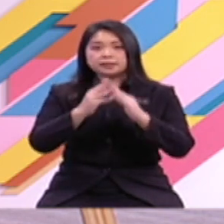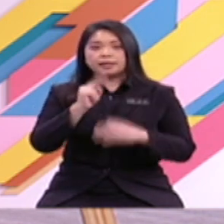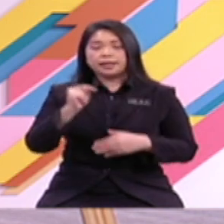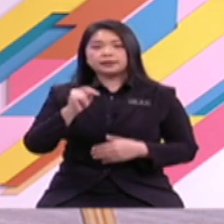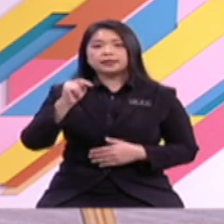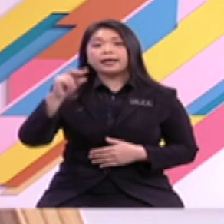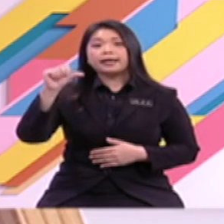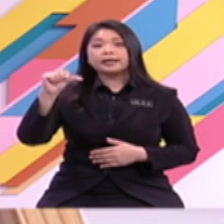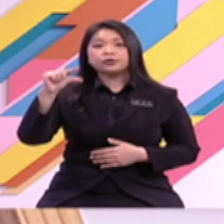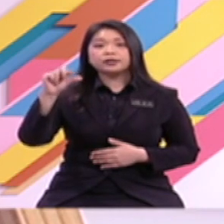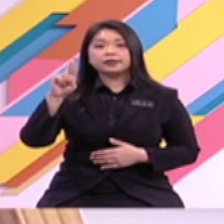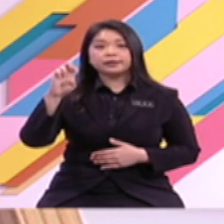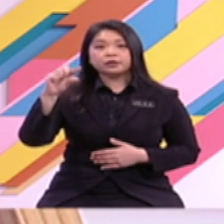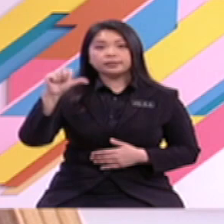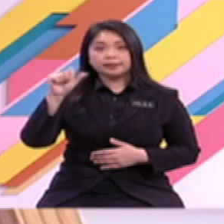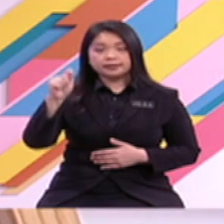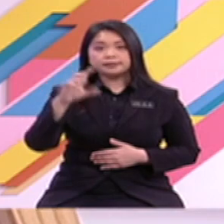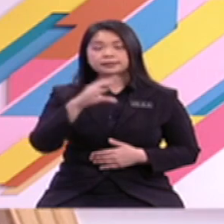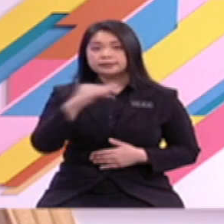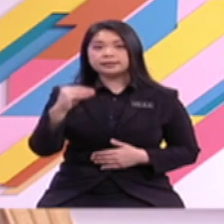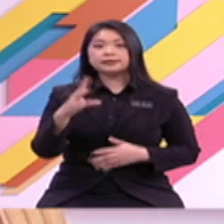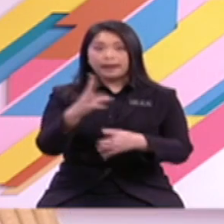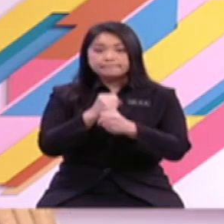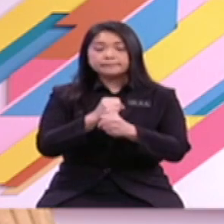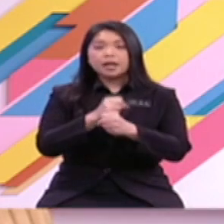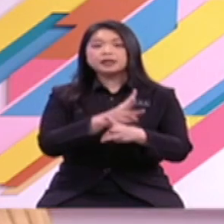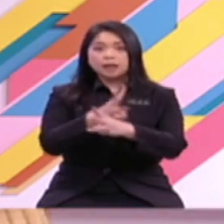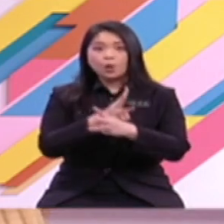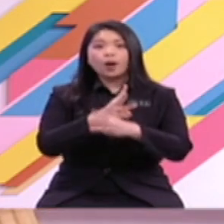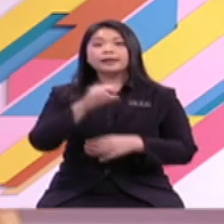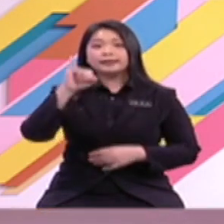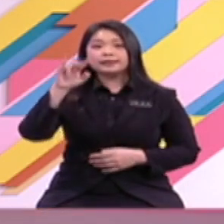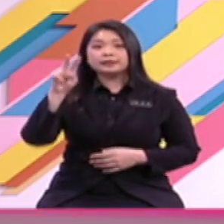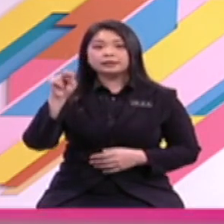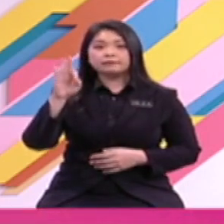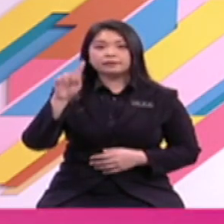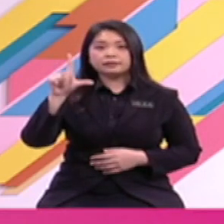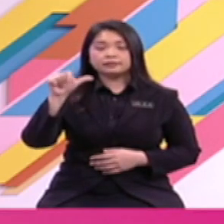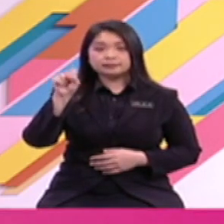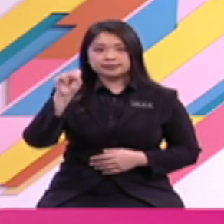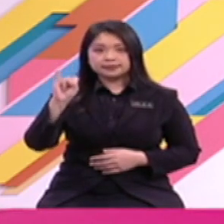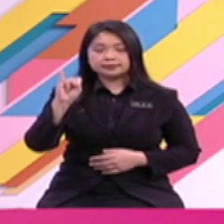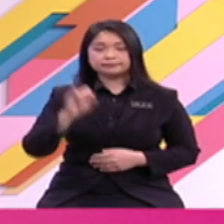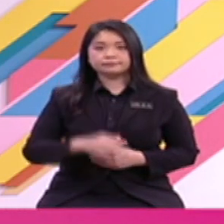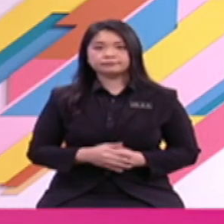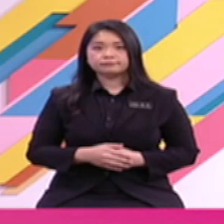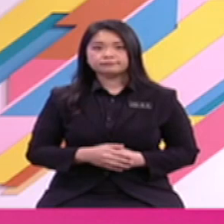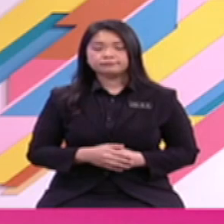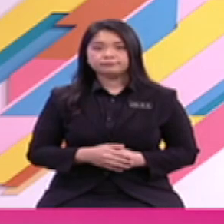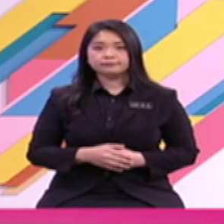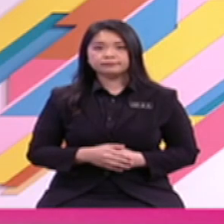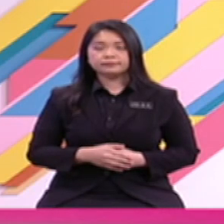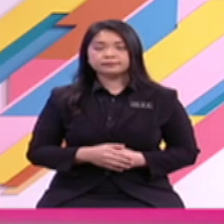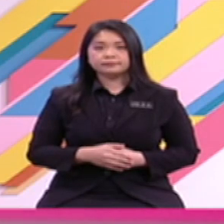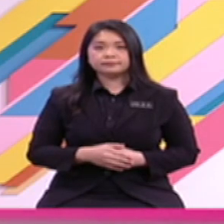yang ini bertujuan untuk mengawal inflasi cuma kalau dibawa ada satu angan ada satu setiap pagi sebelum